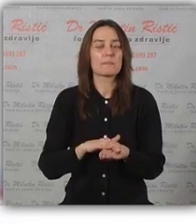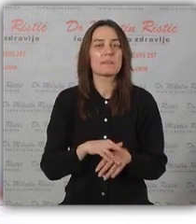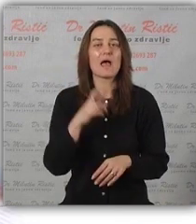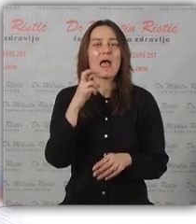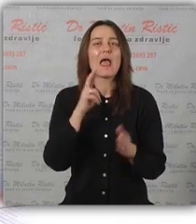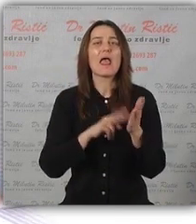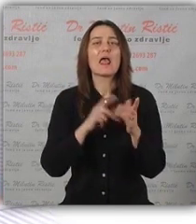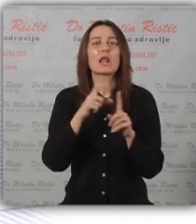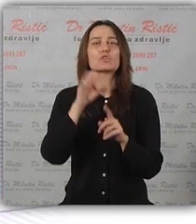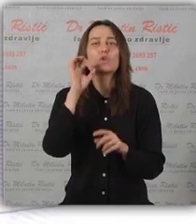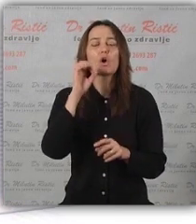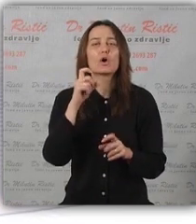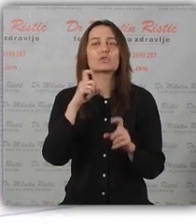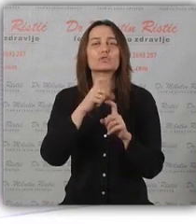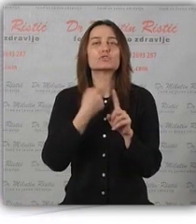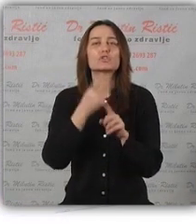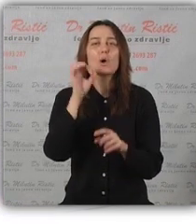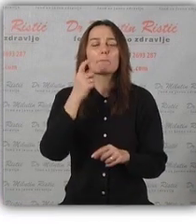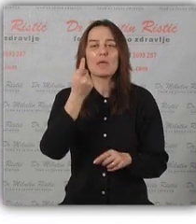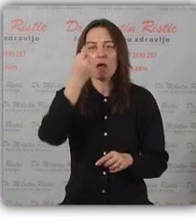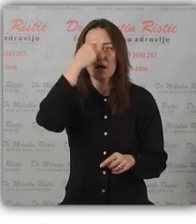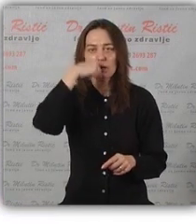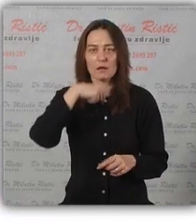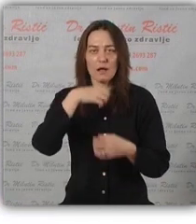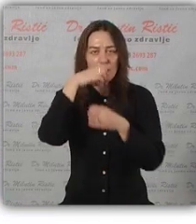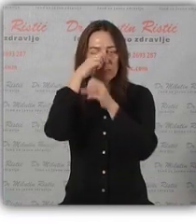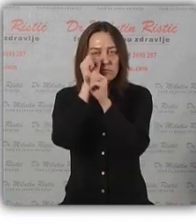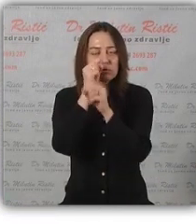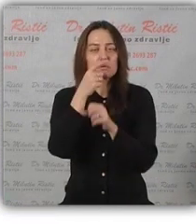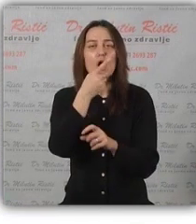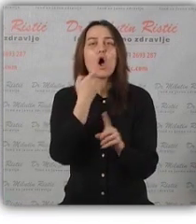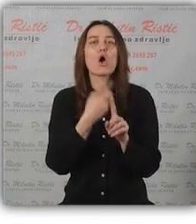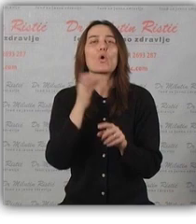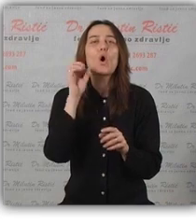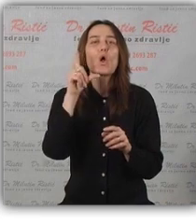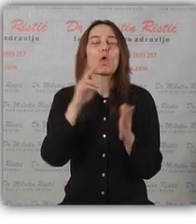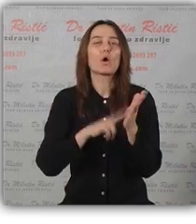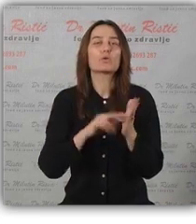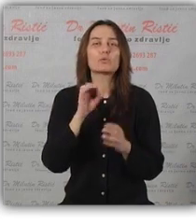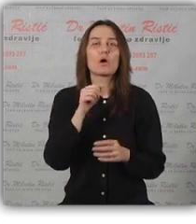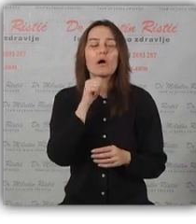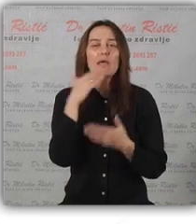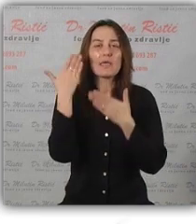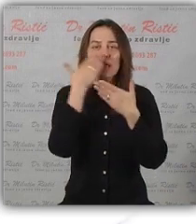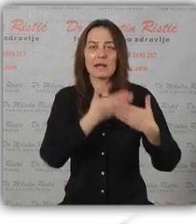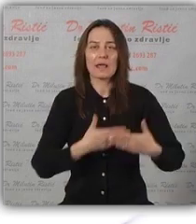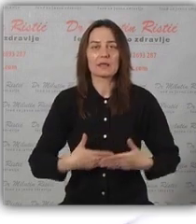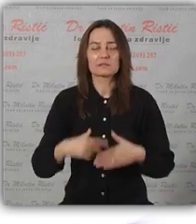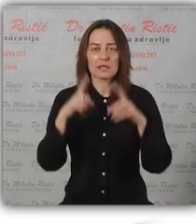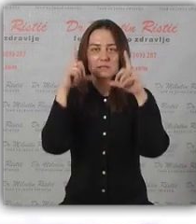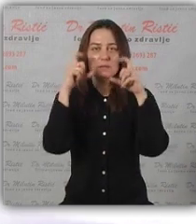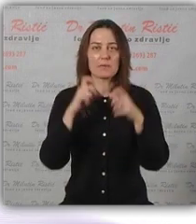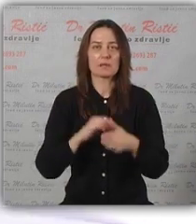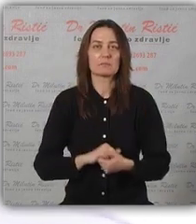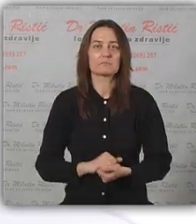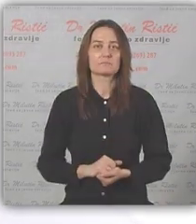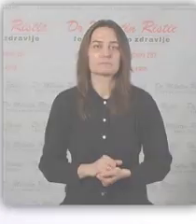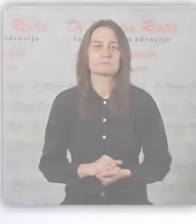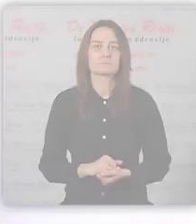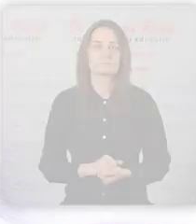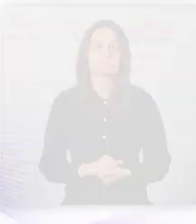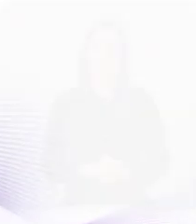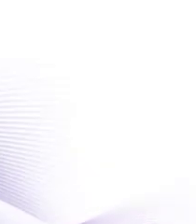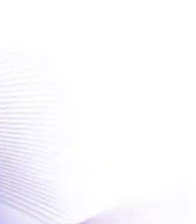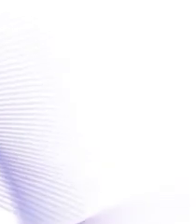na endoskopije, gastroenteroskopiju, kolonoskopiju, kao i rengenska snimanja.